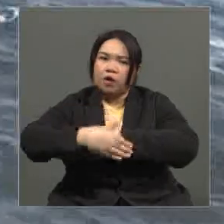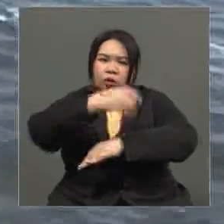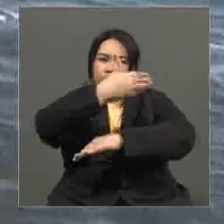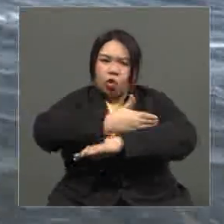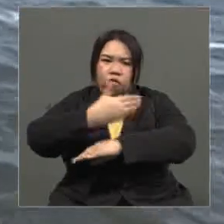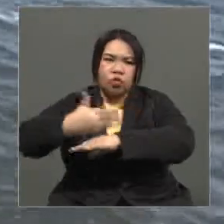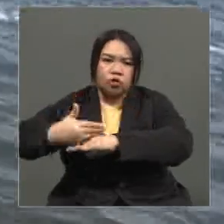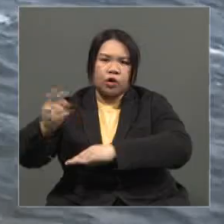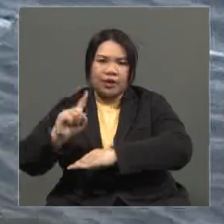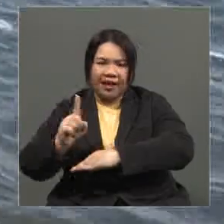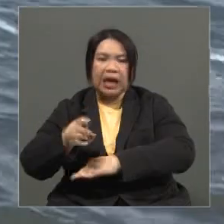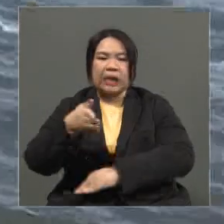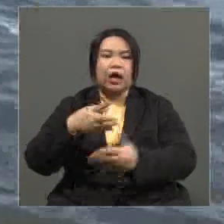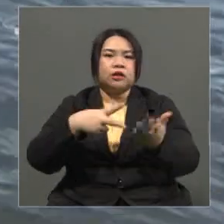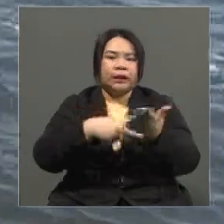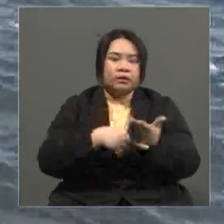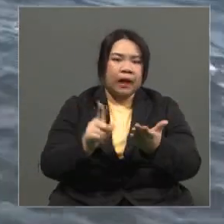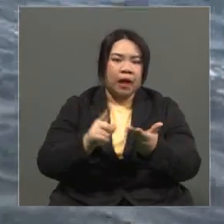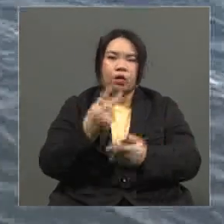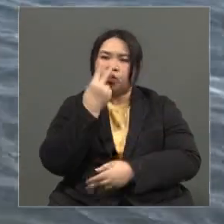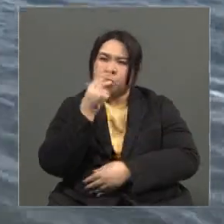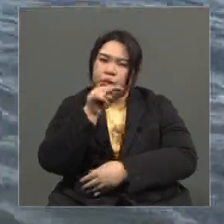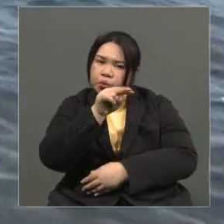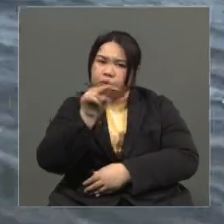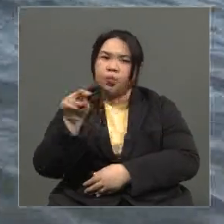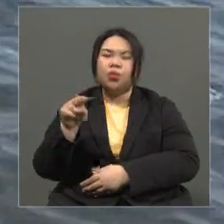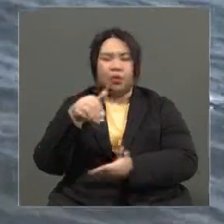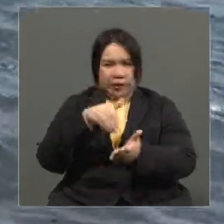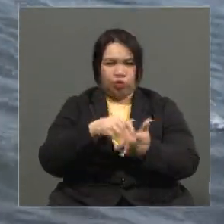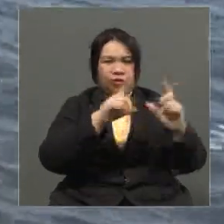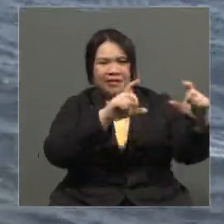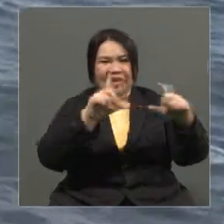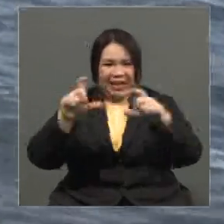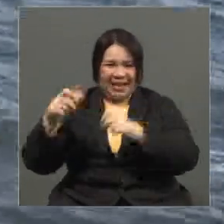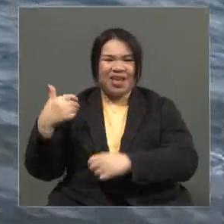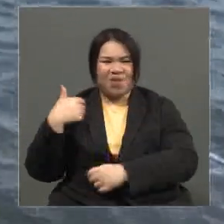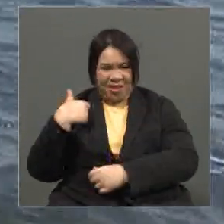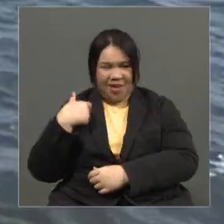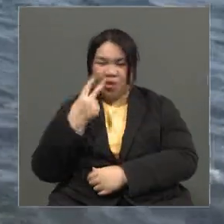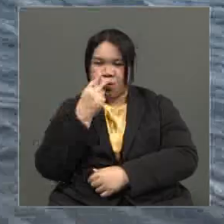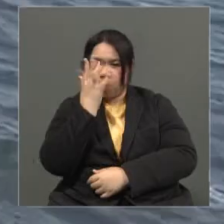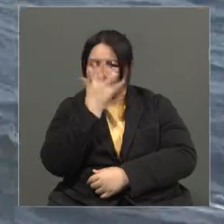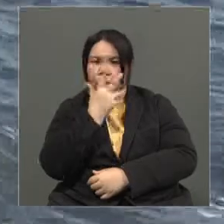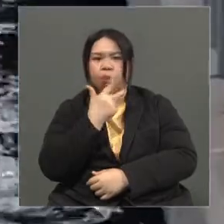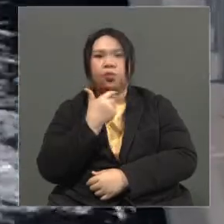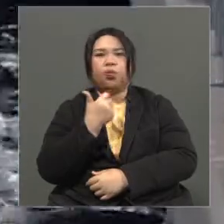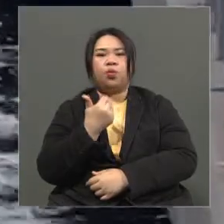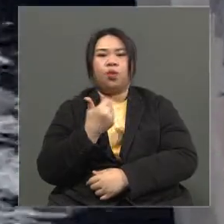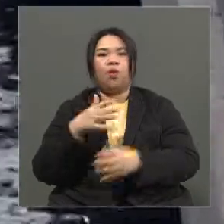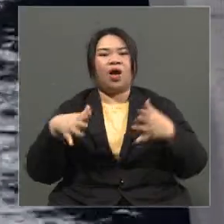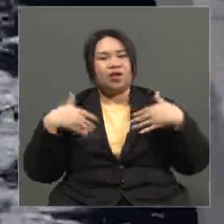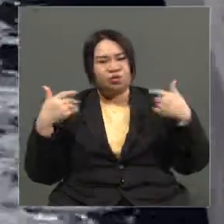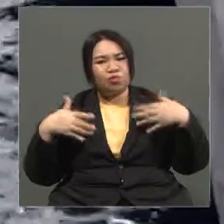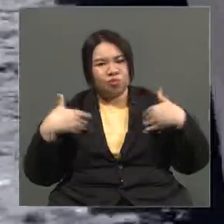เนี่ยอันเนี้ยเป็นหนึ่งในจุดชมวิวนะครับที่มีการกำหนดให้เป็นจุดถ่ายภาพเพื่อชื่นชมความงดงามและสนุกสนุก